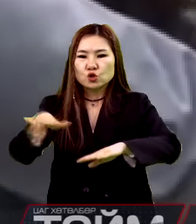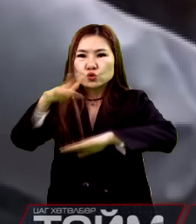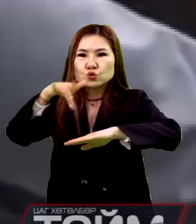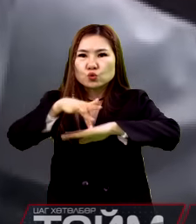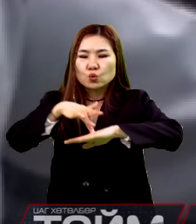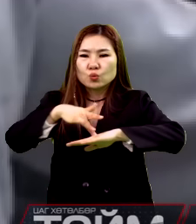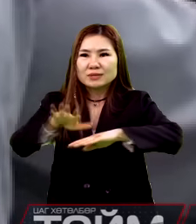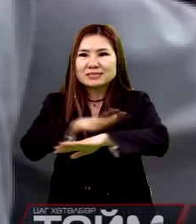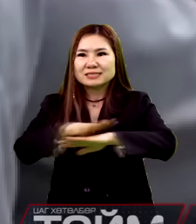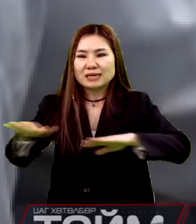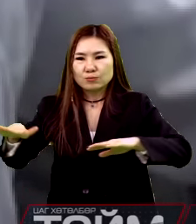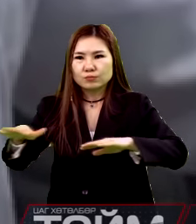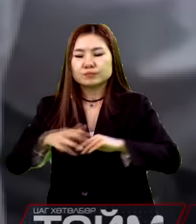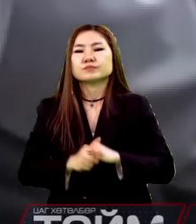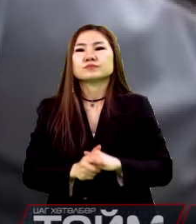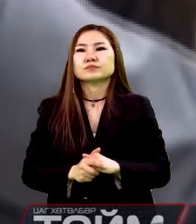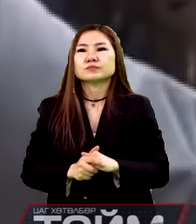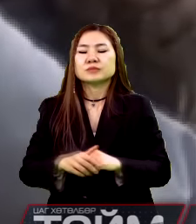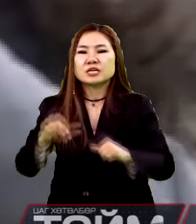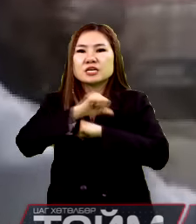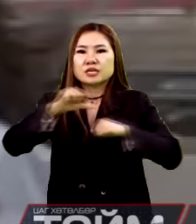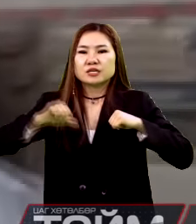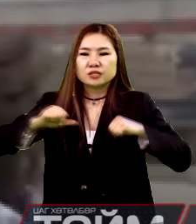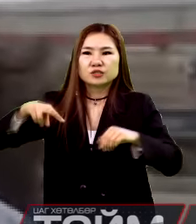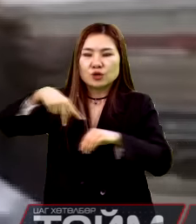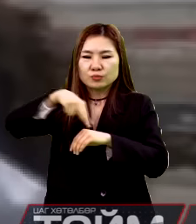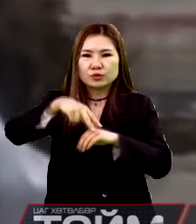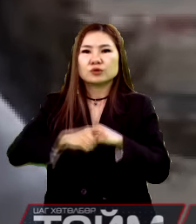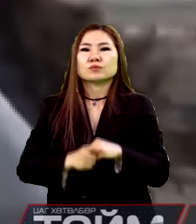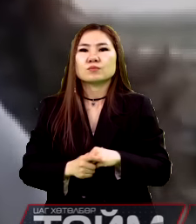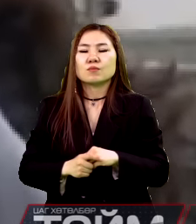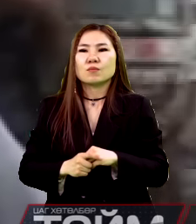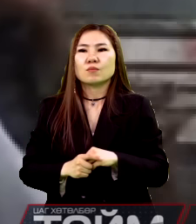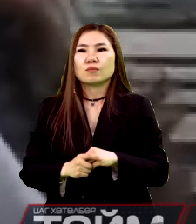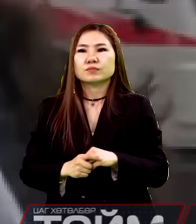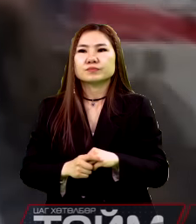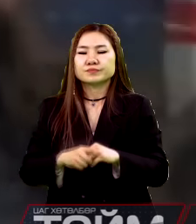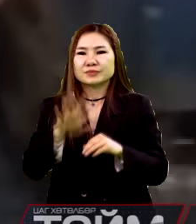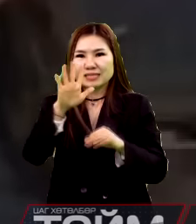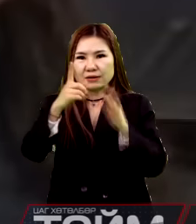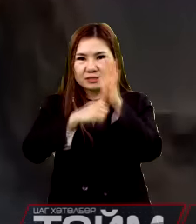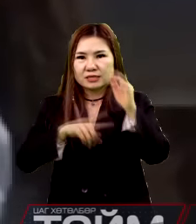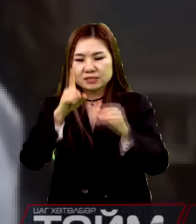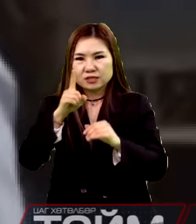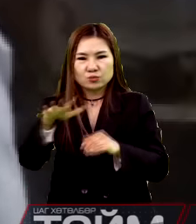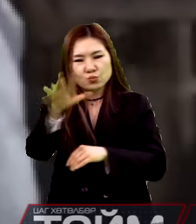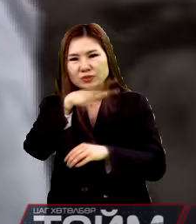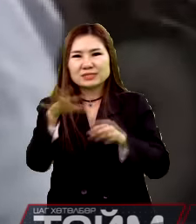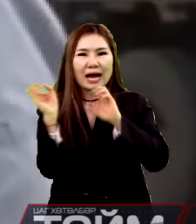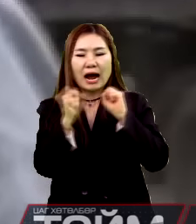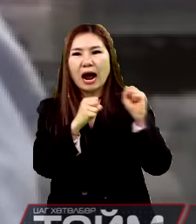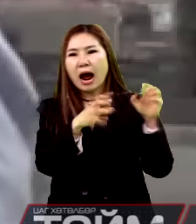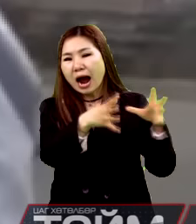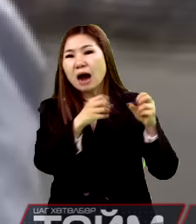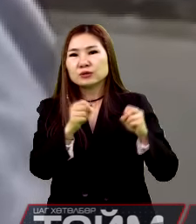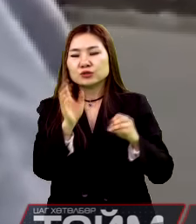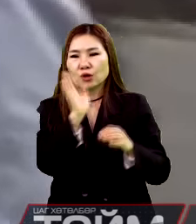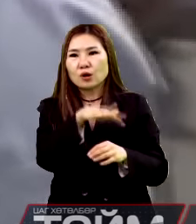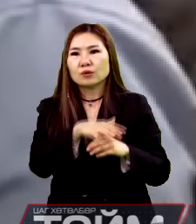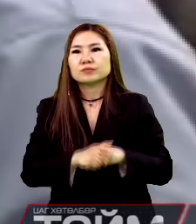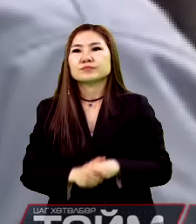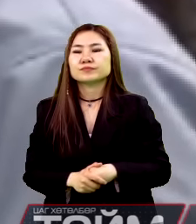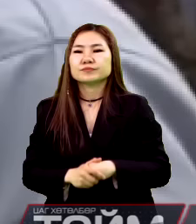штэ энэнгээр зошид гээсэд явдаг наадамчид явдаг энийгээ 5 сарын нэгэнхэд энэ минийг бүгдийг авчихыг